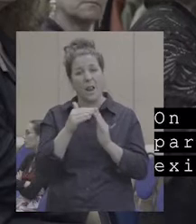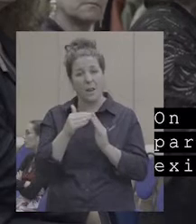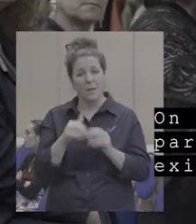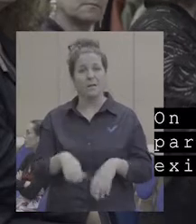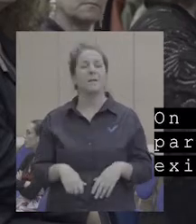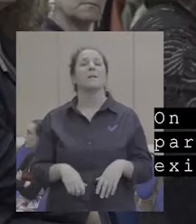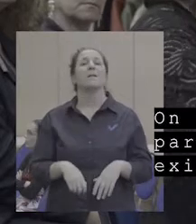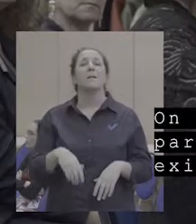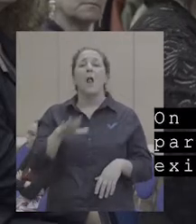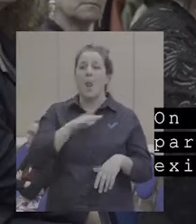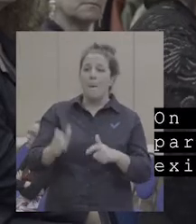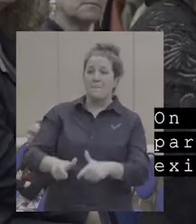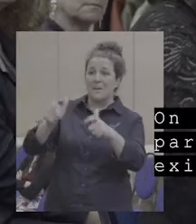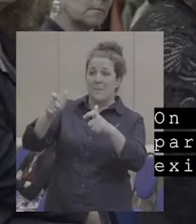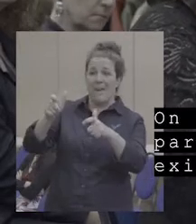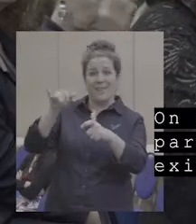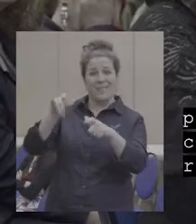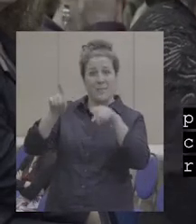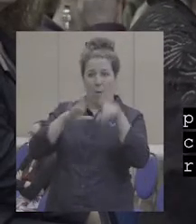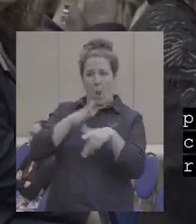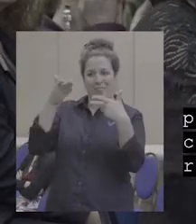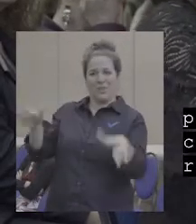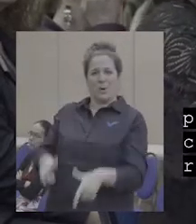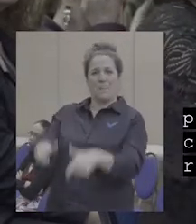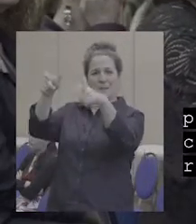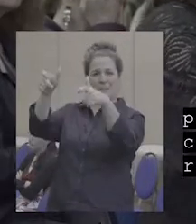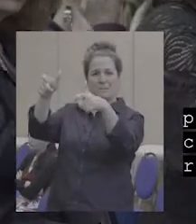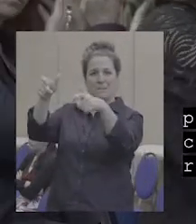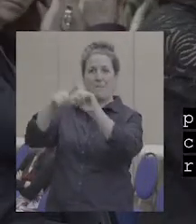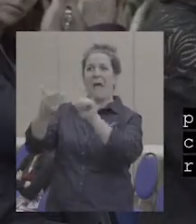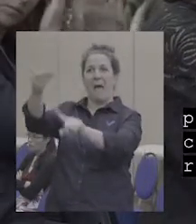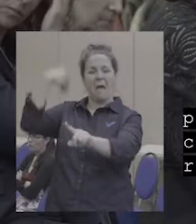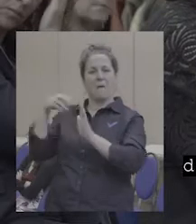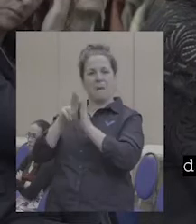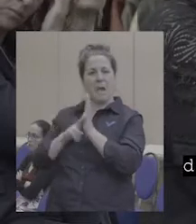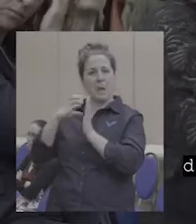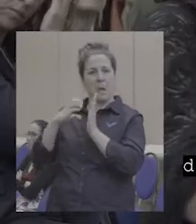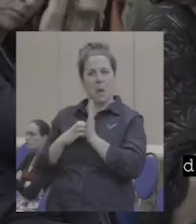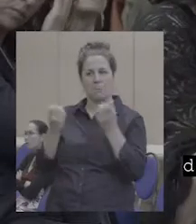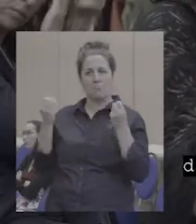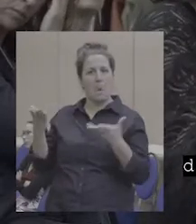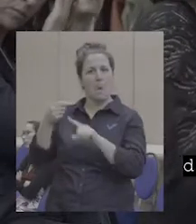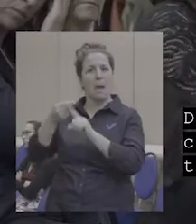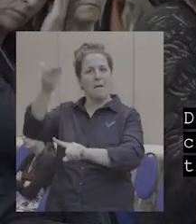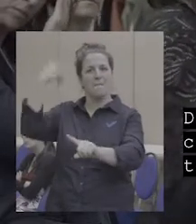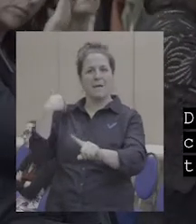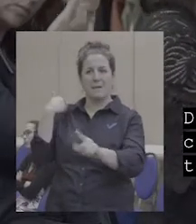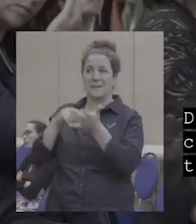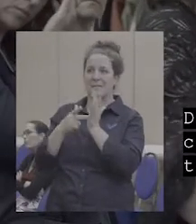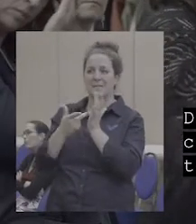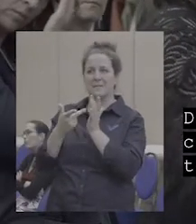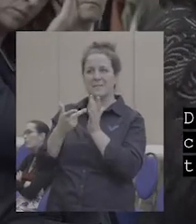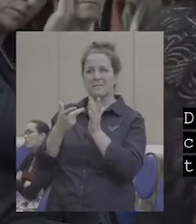on travaille dans des bâtiments, parfois, qui sont des bâtiments existants, pour lesquels ils ont été construits avec l'absence de règles au niveau des codes pour régir ça. Donc, on travaille